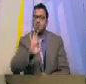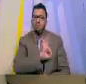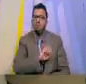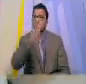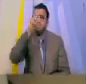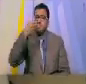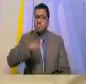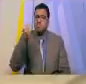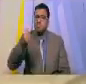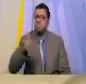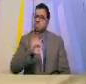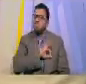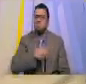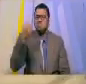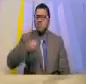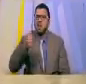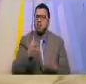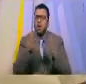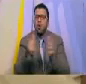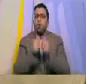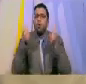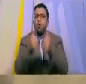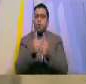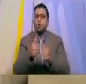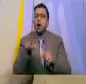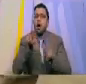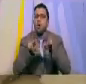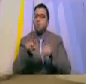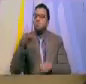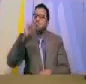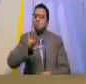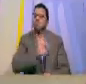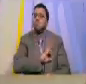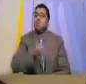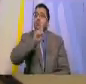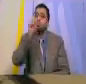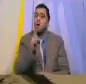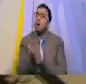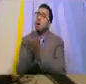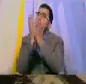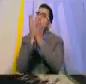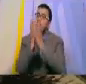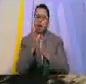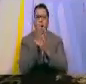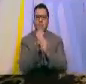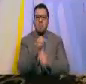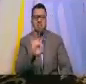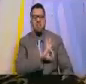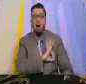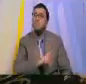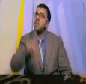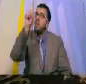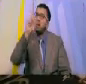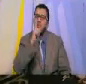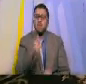خالص تعازيه وصادق مواساته لاسر وذوي الشهيد سائلا الله العلي القدير ان يتغمده بواسع رحمته وان